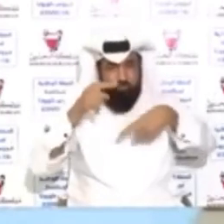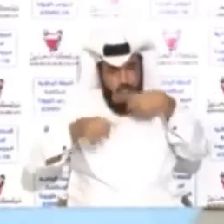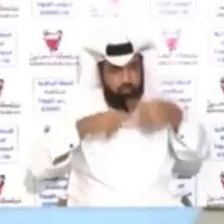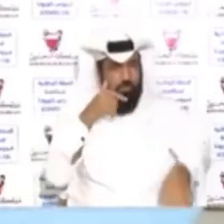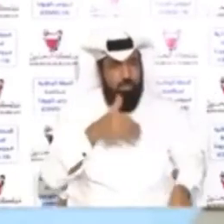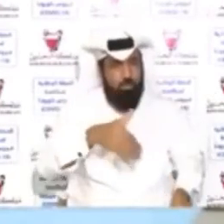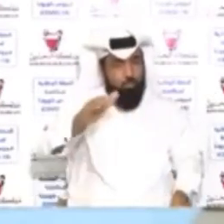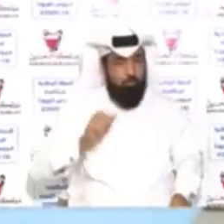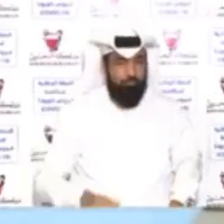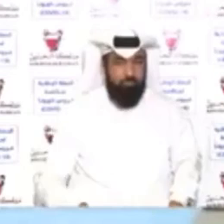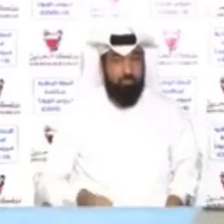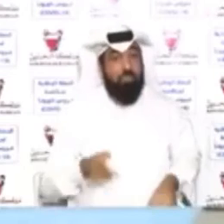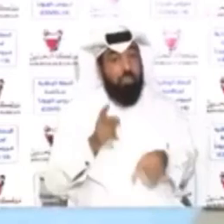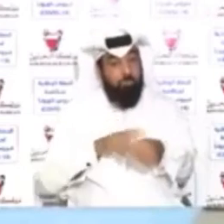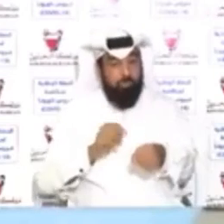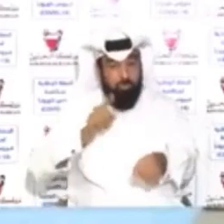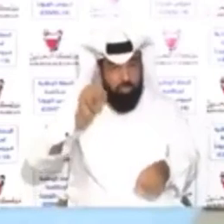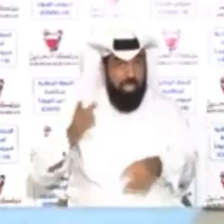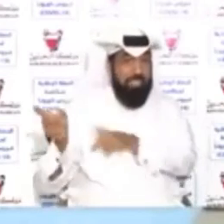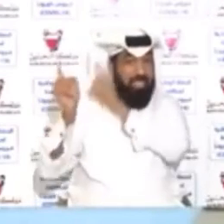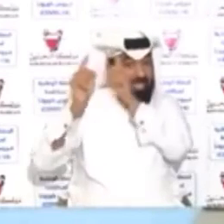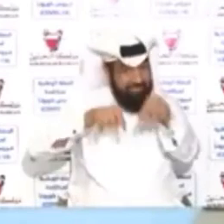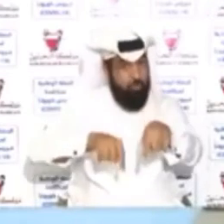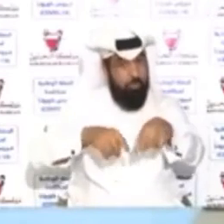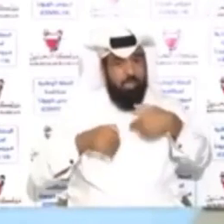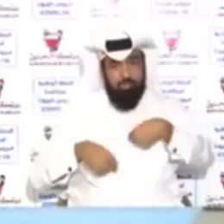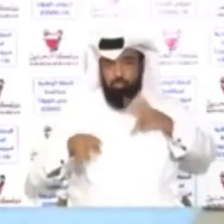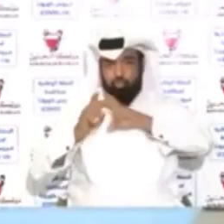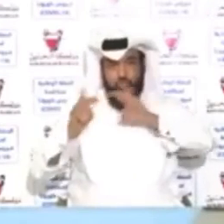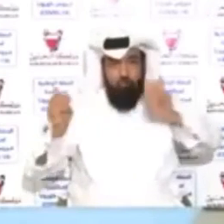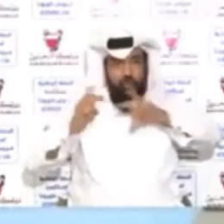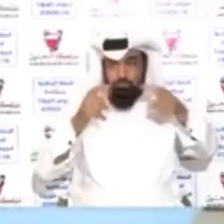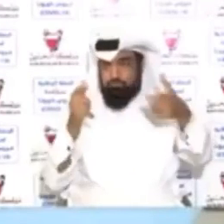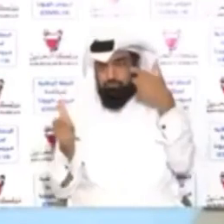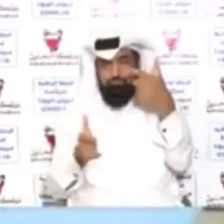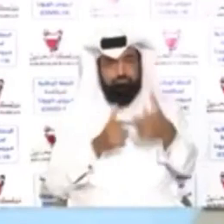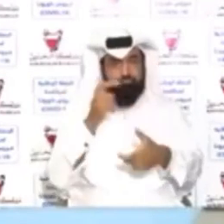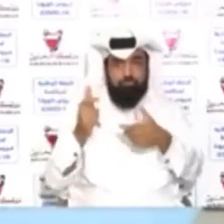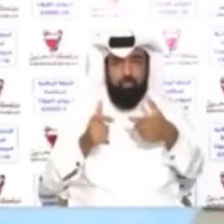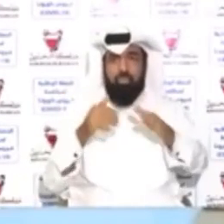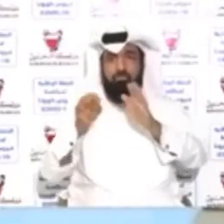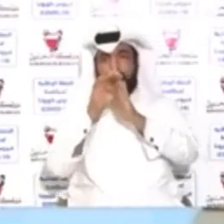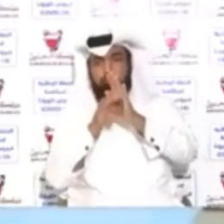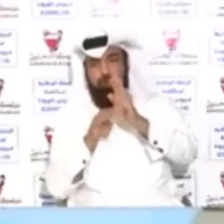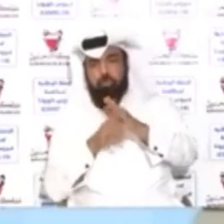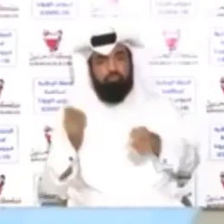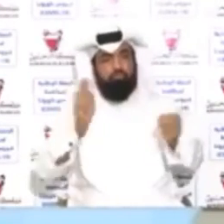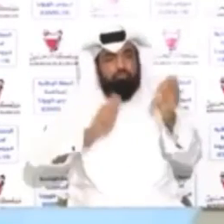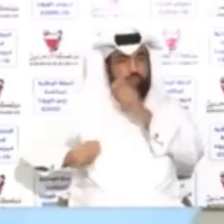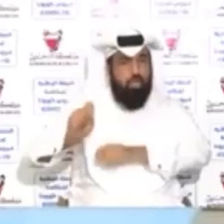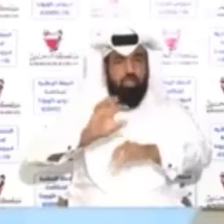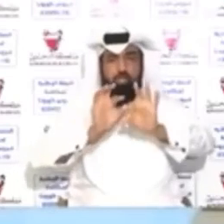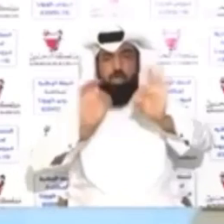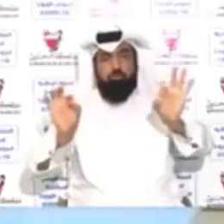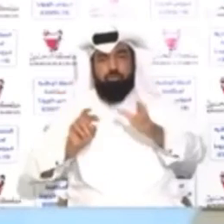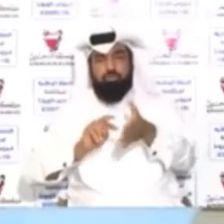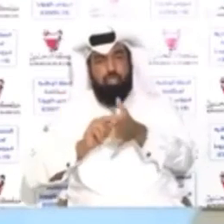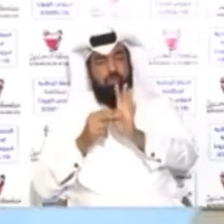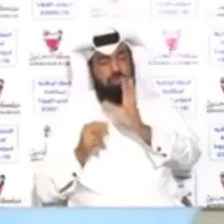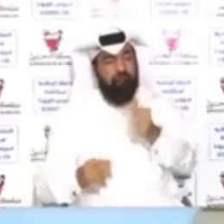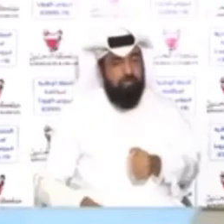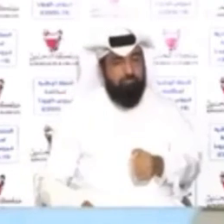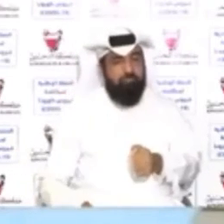مملكة البحرين. وإلى اليوم مع المتابعة مع متابعة الجرعات، علما بأن الجرعات اللي أصدرت عليها